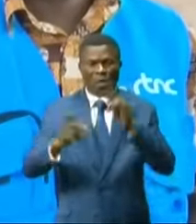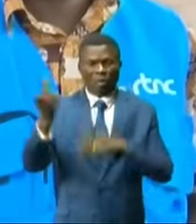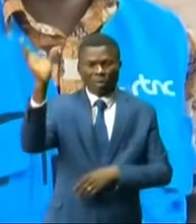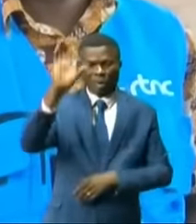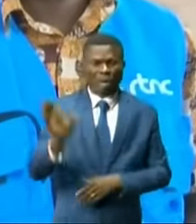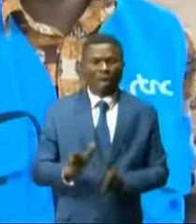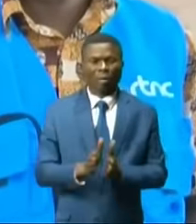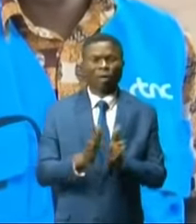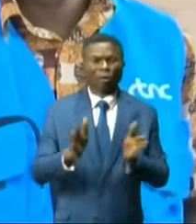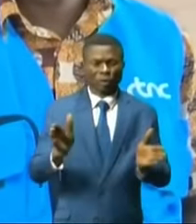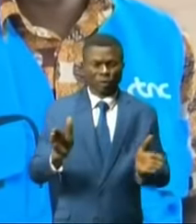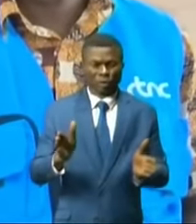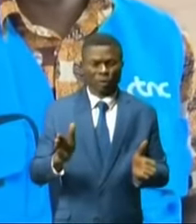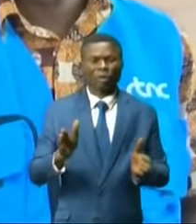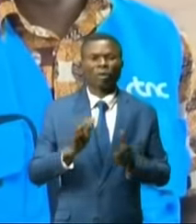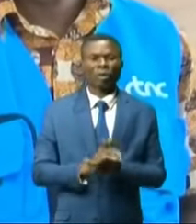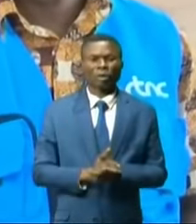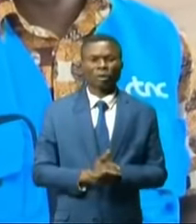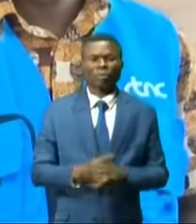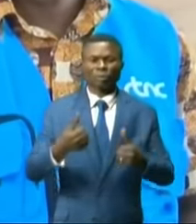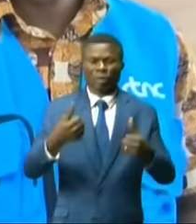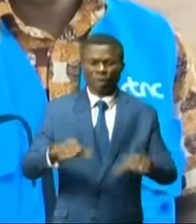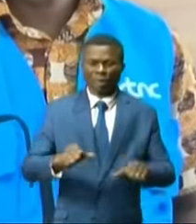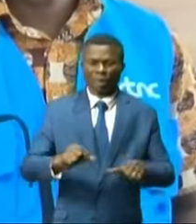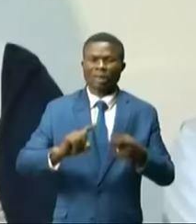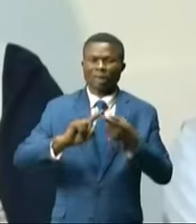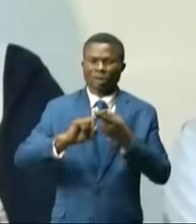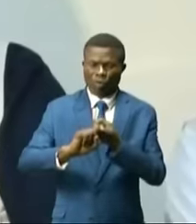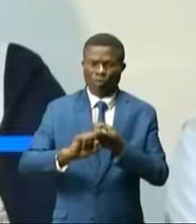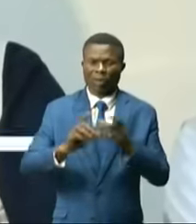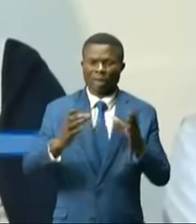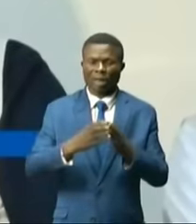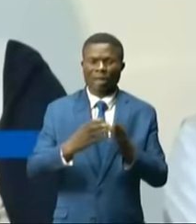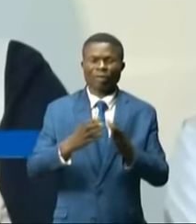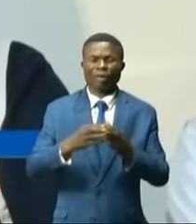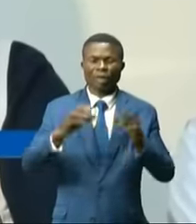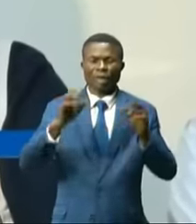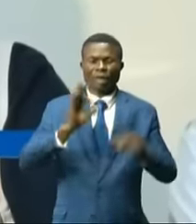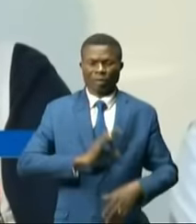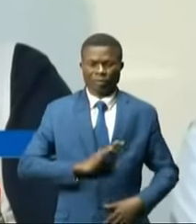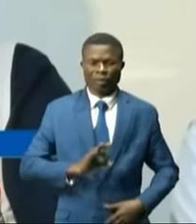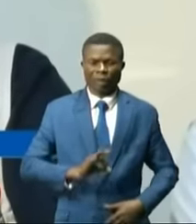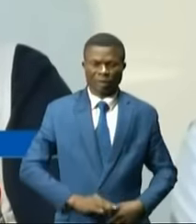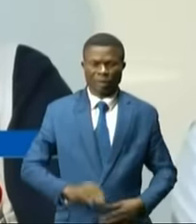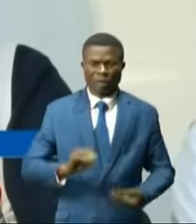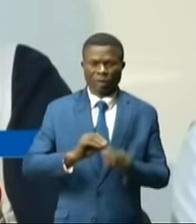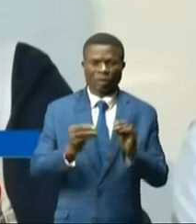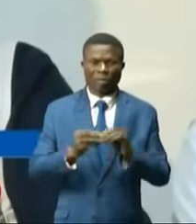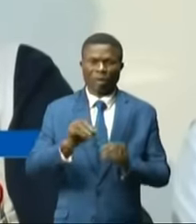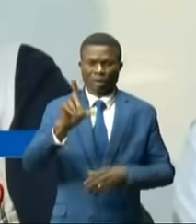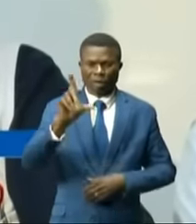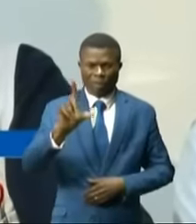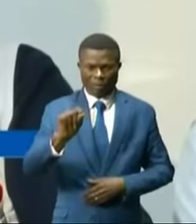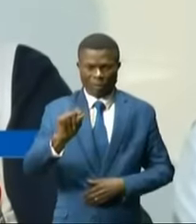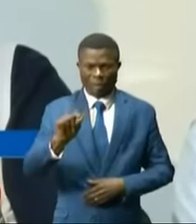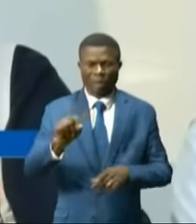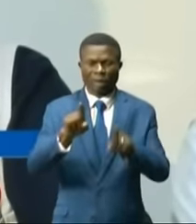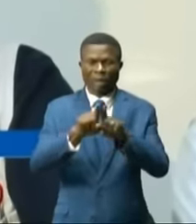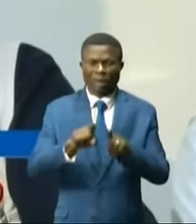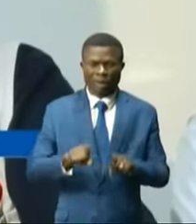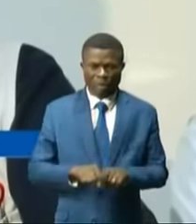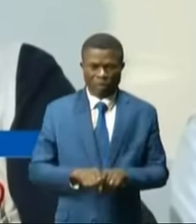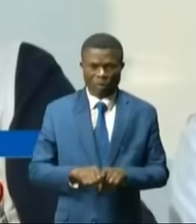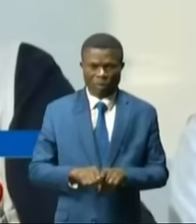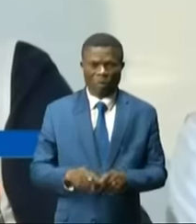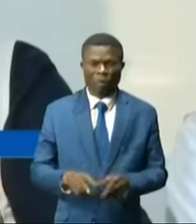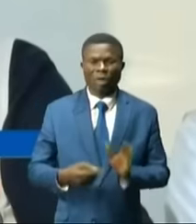du Congo central en général, garder sa confiance vis-à-vis du candidat numéro 20 et de